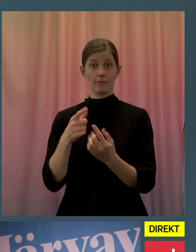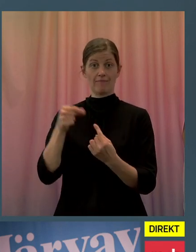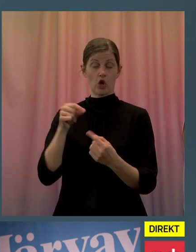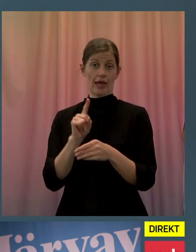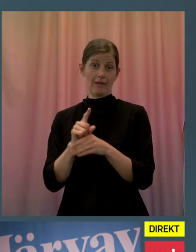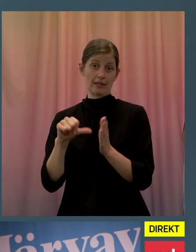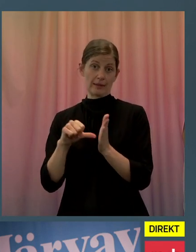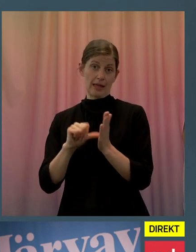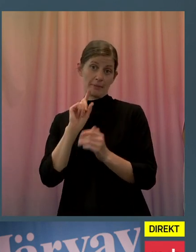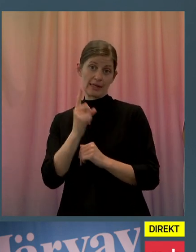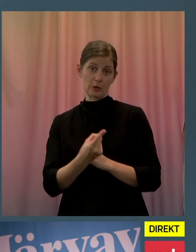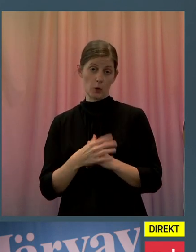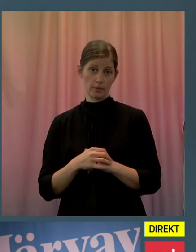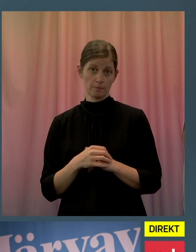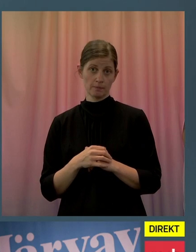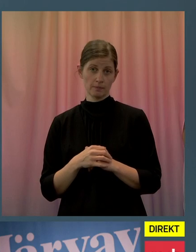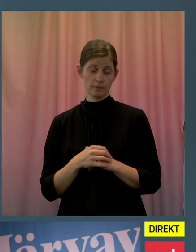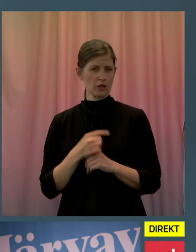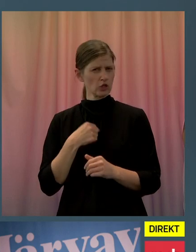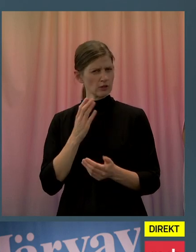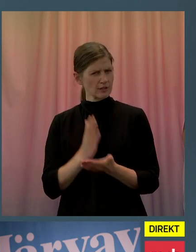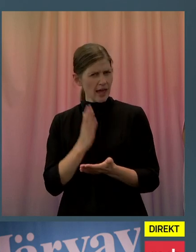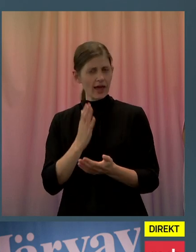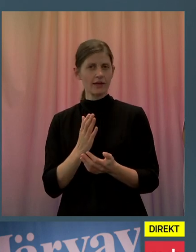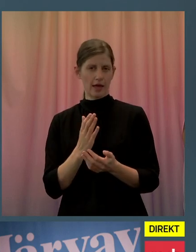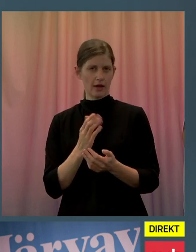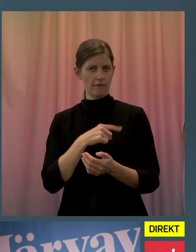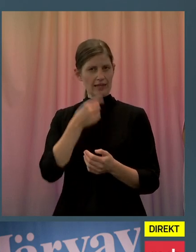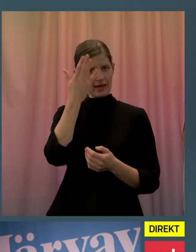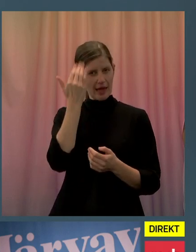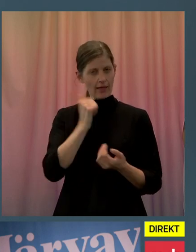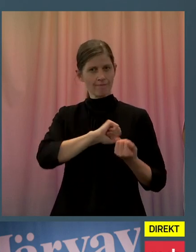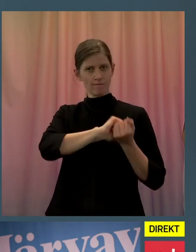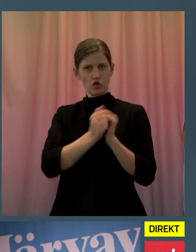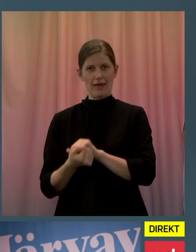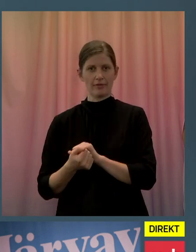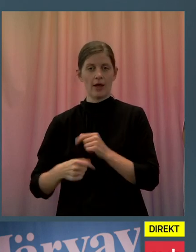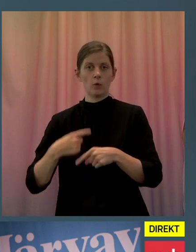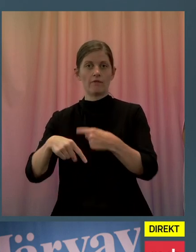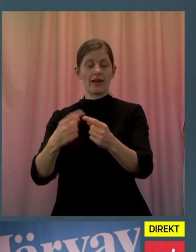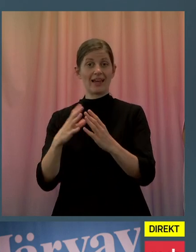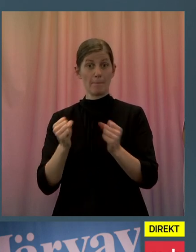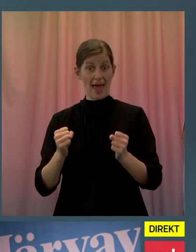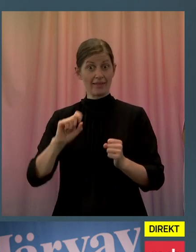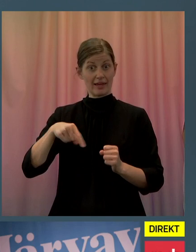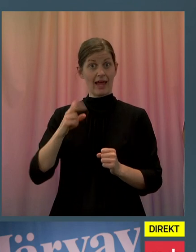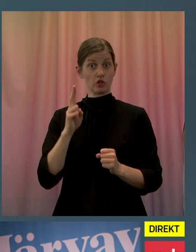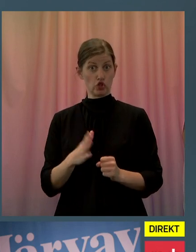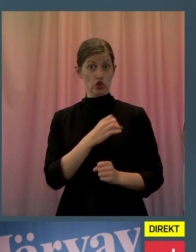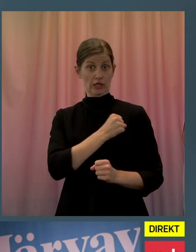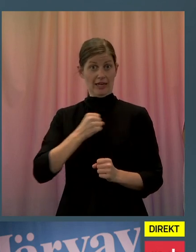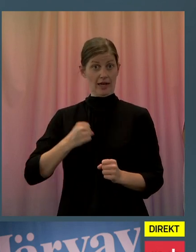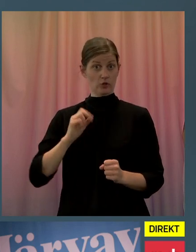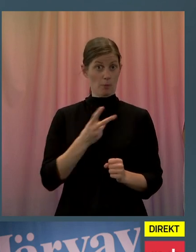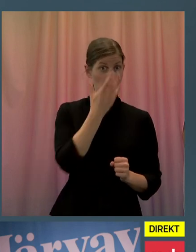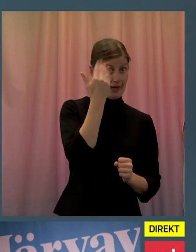september nästa år. Det är min övertygelse. Att vi kan vända utvecklingen, men det kräver en ny regering som både